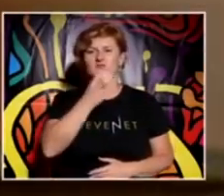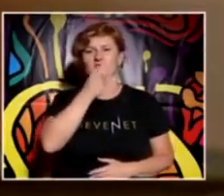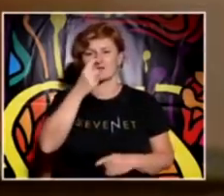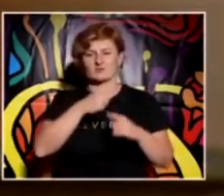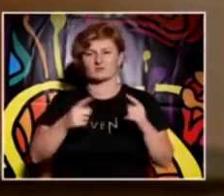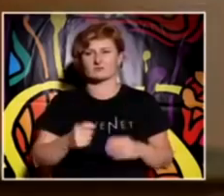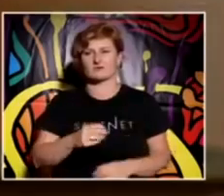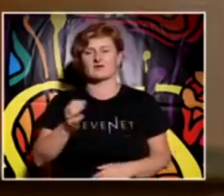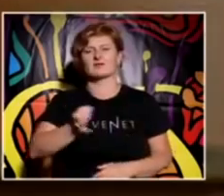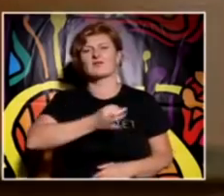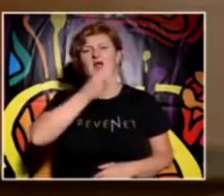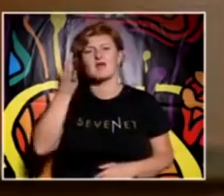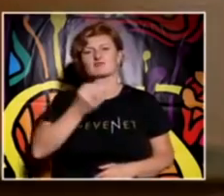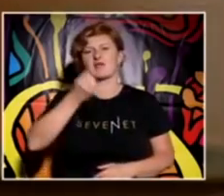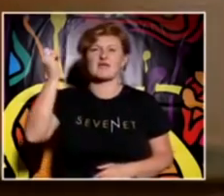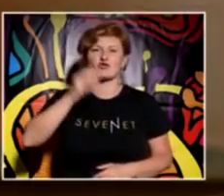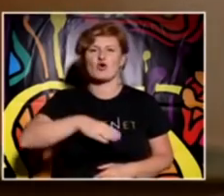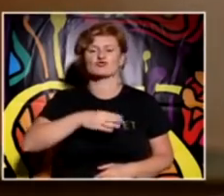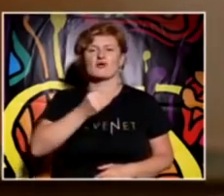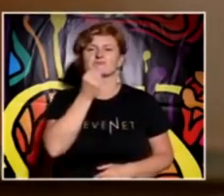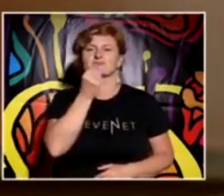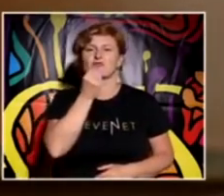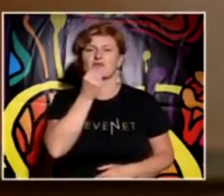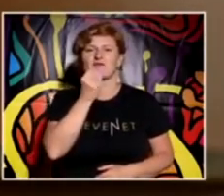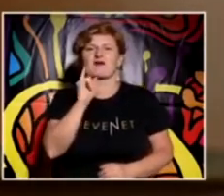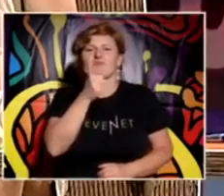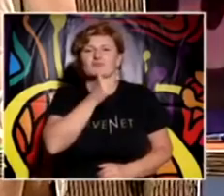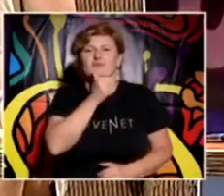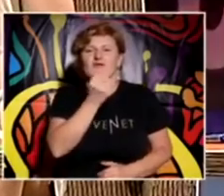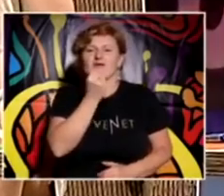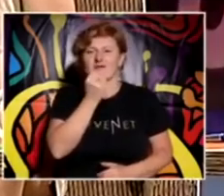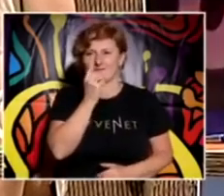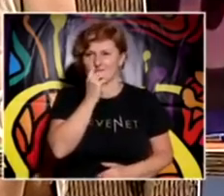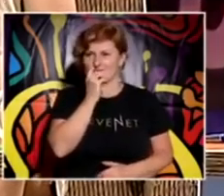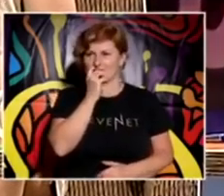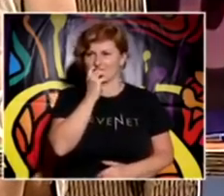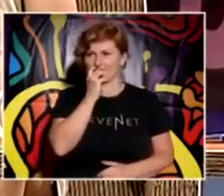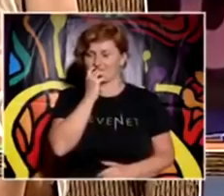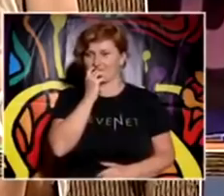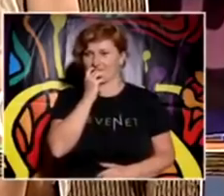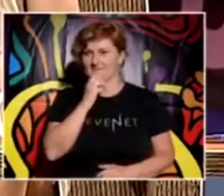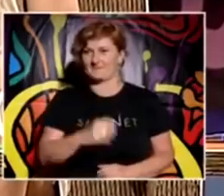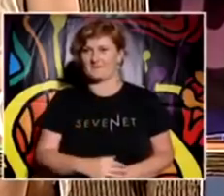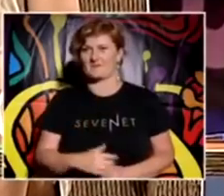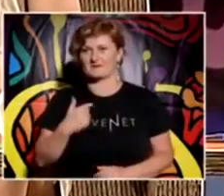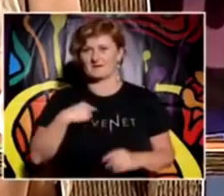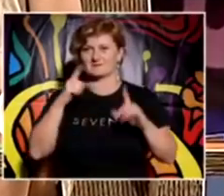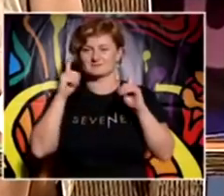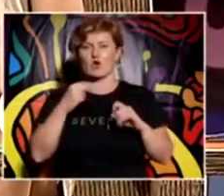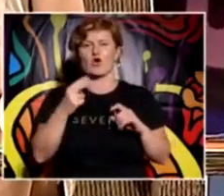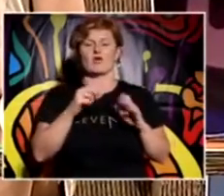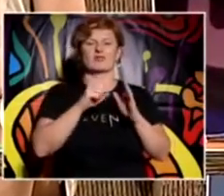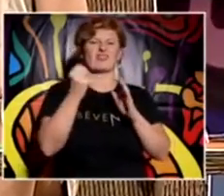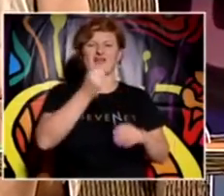pytanie. Najlepsza i najgorsza potrawa, jaką próbowaliście? Taki klasyk. Ja może zacznę od